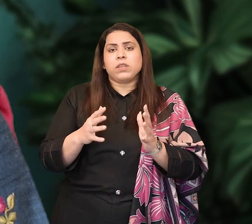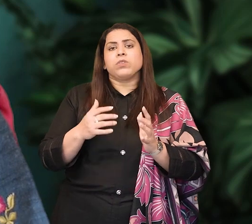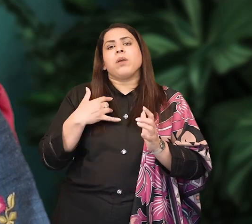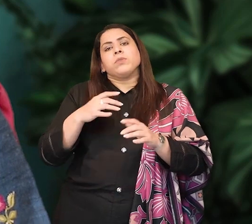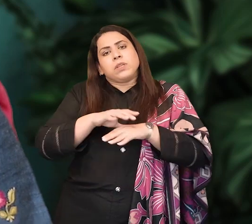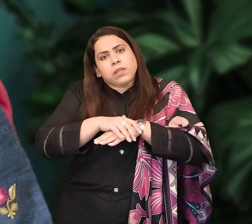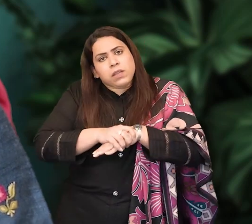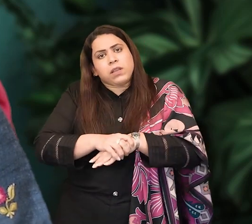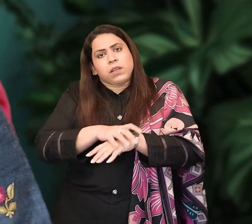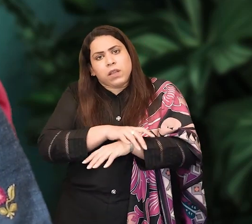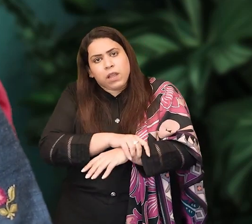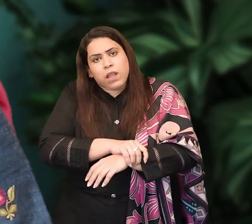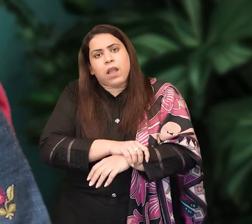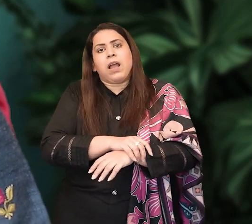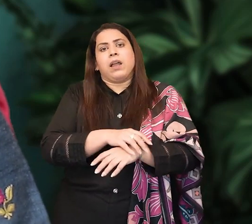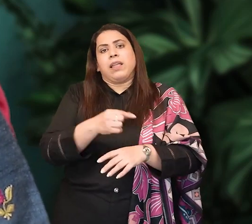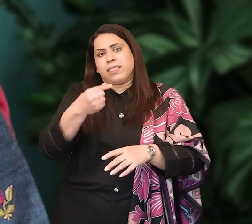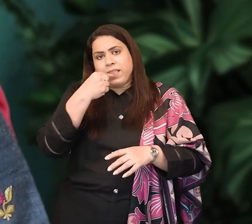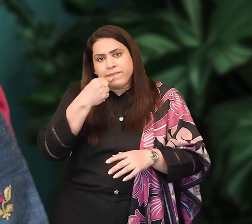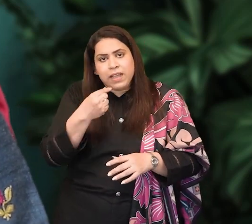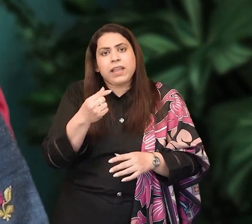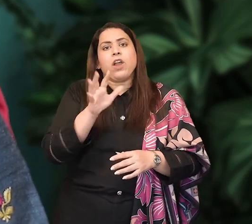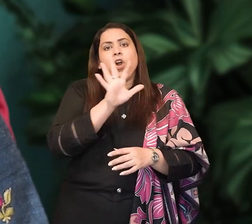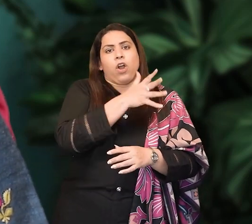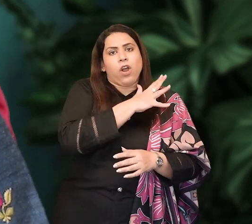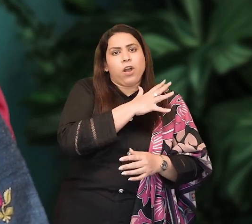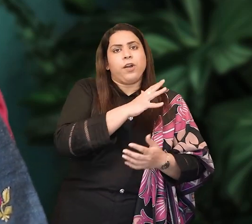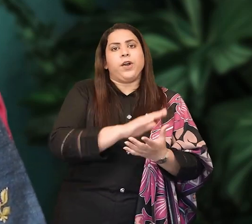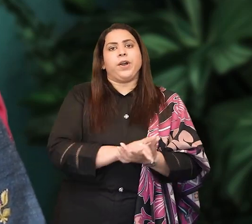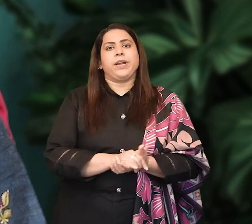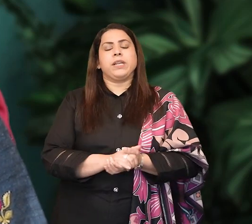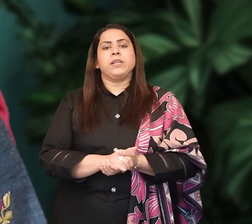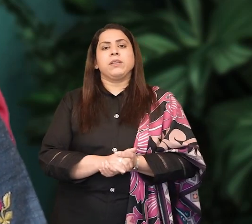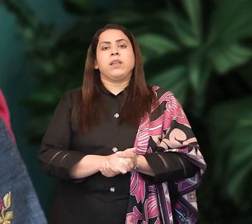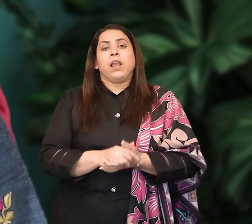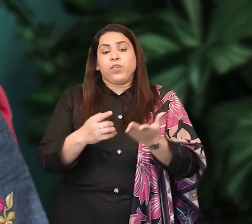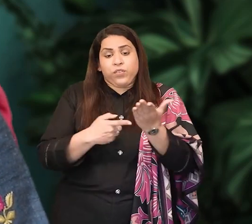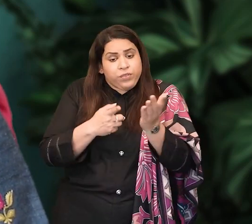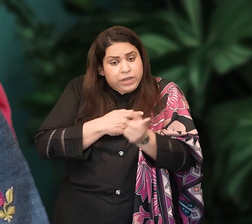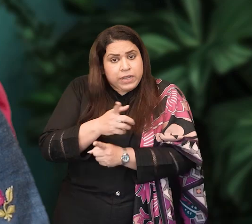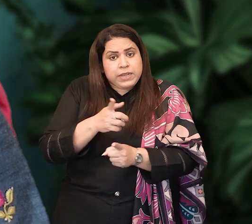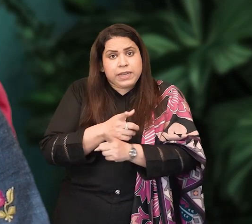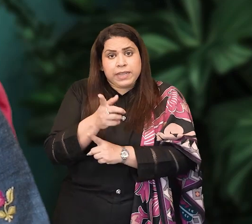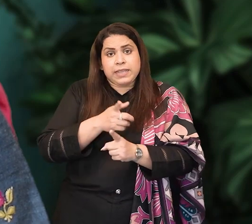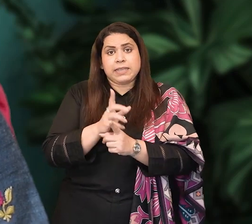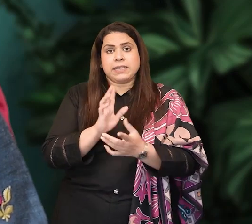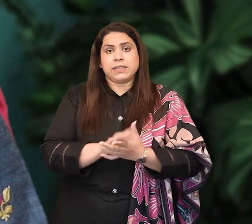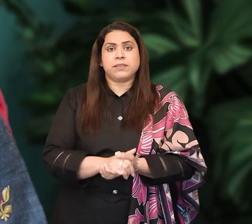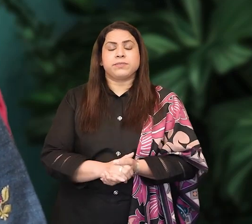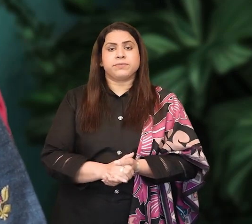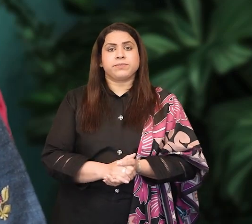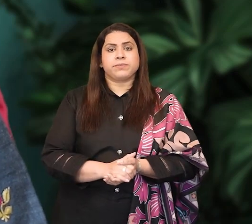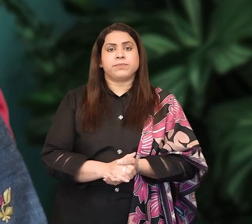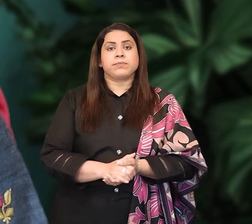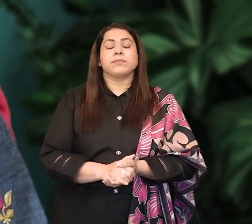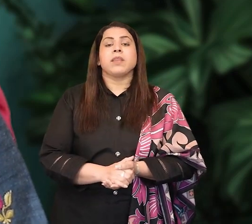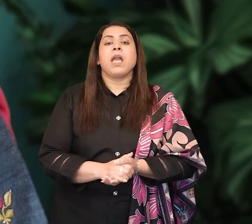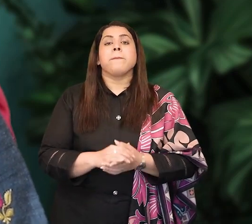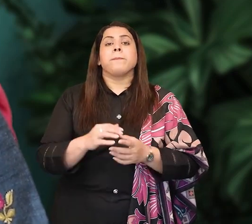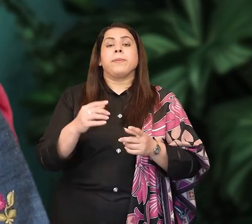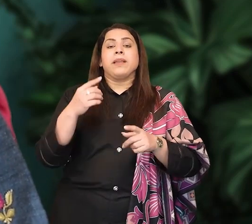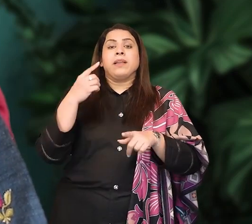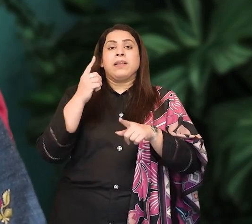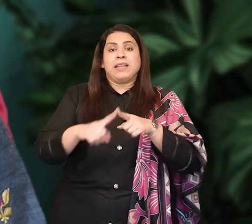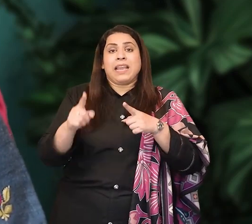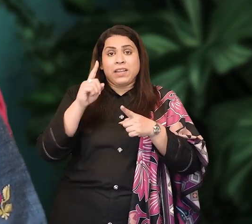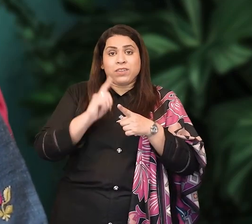की तरफ जा सकते हैं। देन हम मसल कंडीशनिंग यानी कि एंडोरेंस ट्रेनिंग करवा सकते हैं। इसके अलावा हमारे पास इलेक्ट्रोथेरेपी